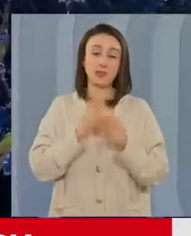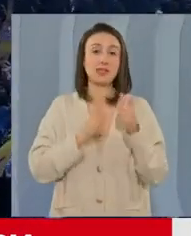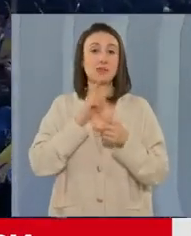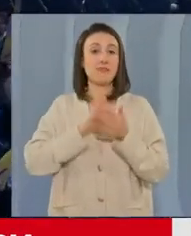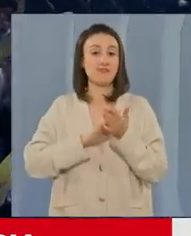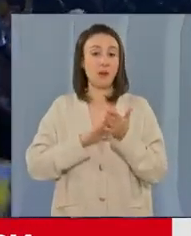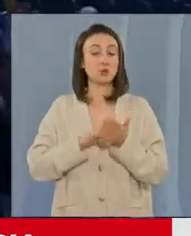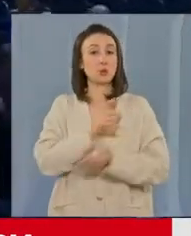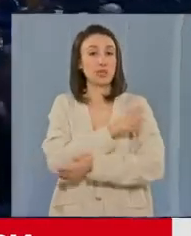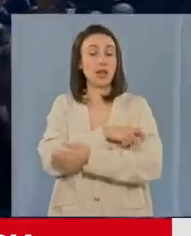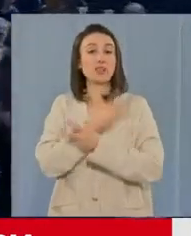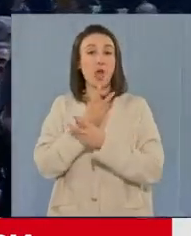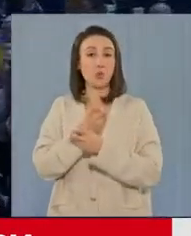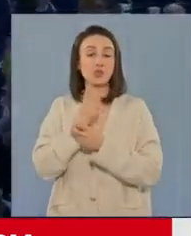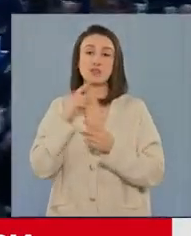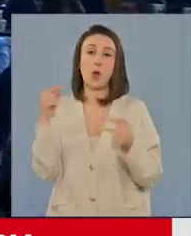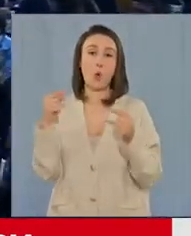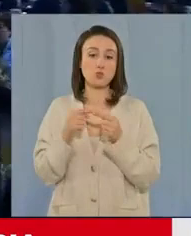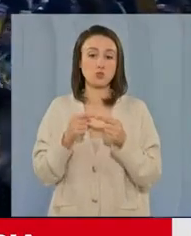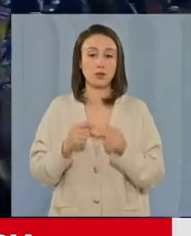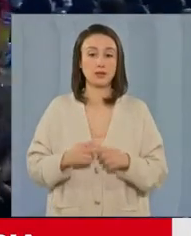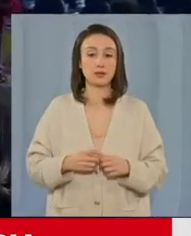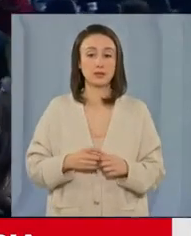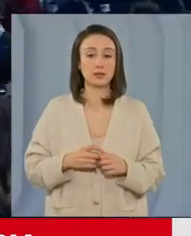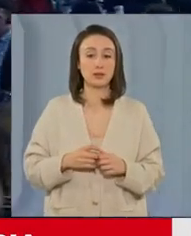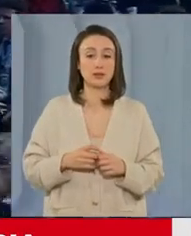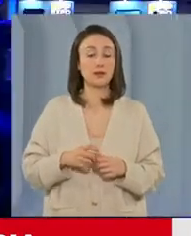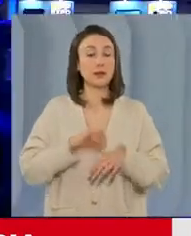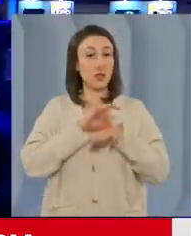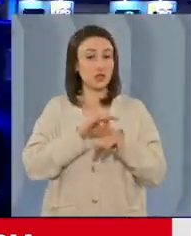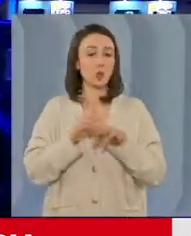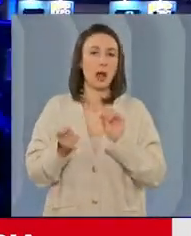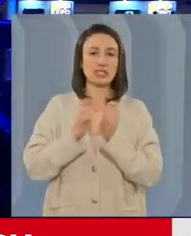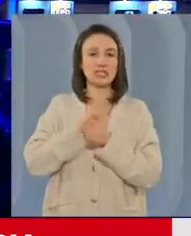despre faptul că delegația austriacă se va opune acestui document, cancelarul s-a răzgândit.